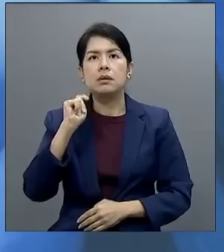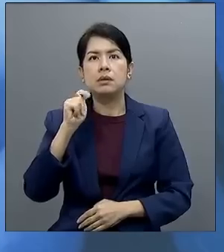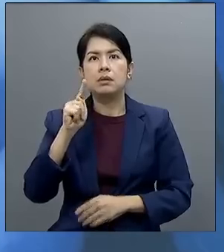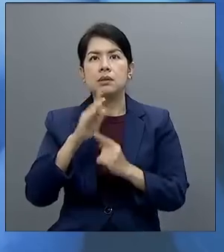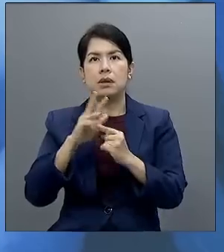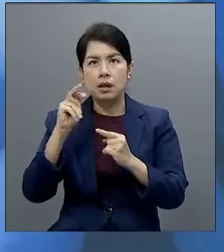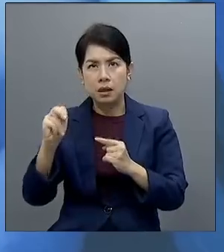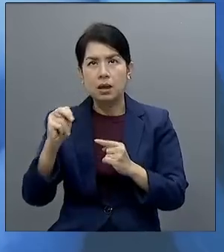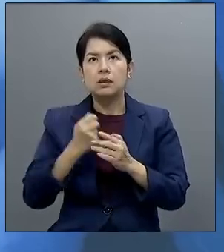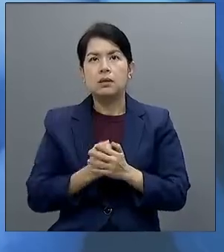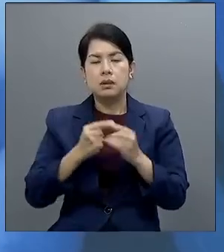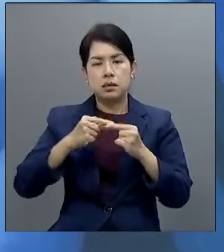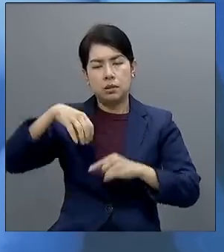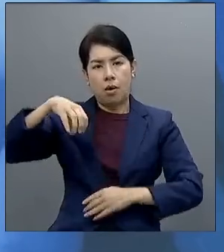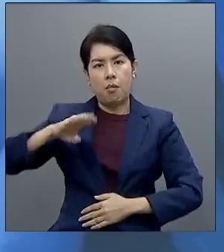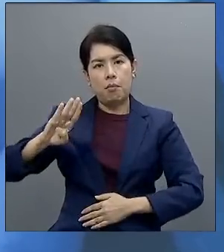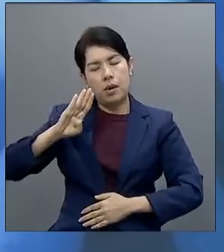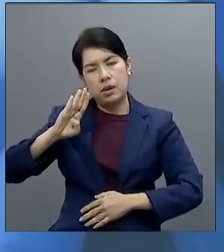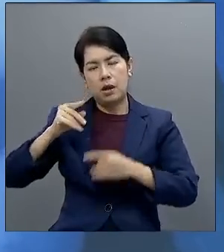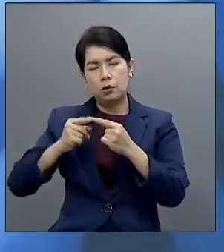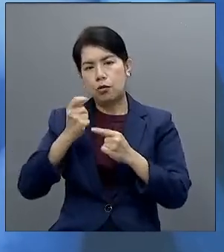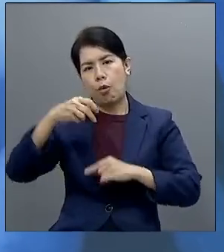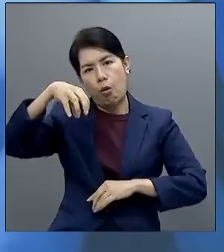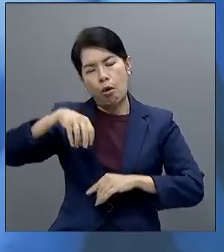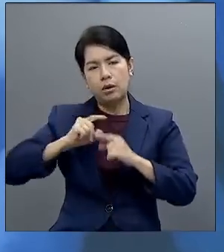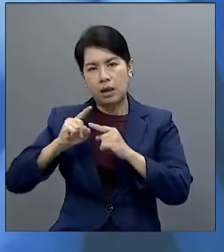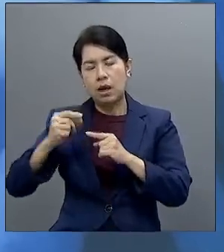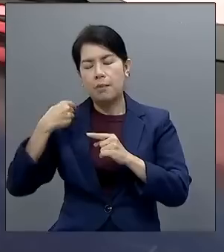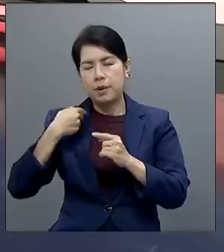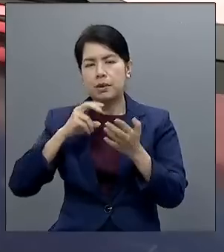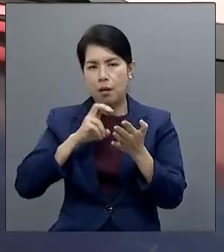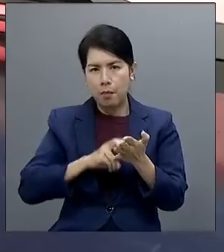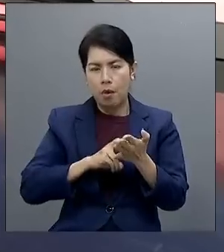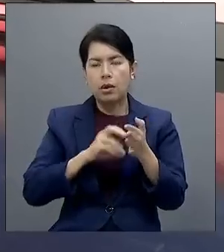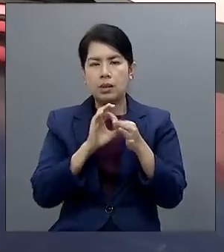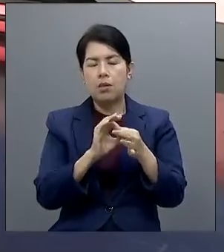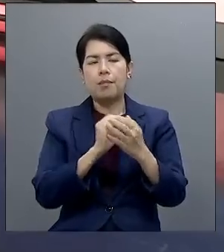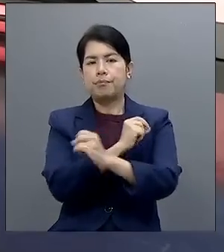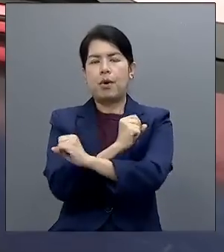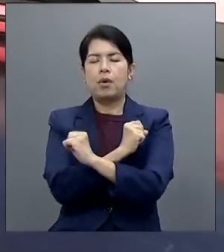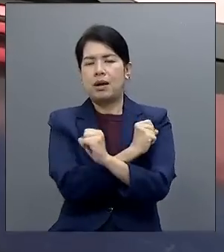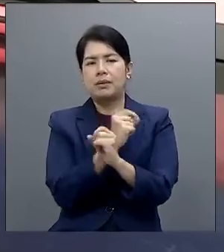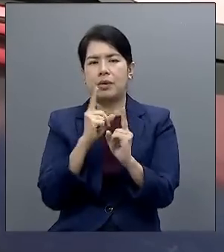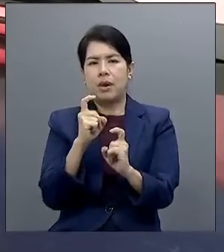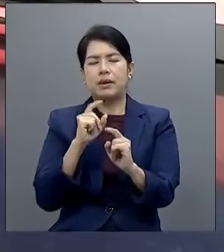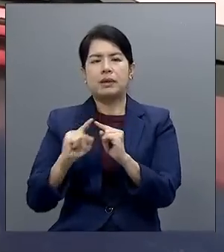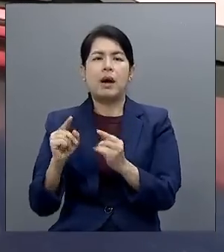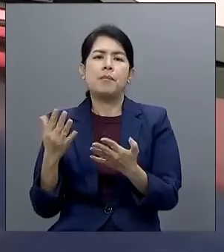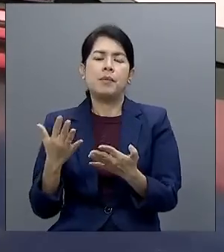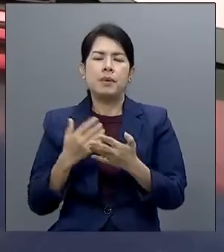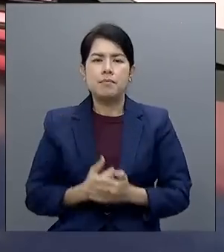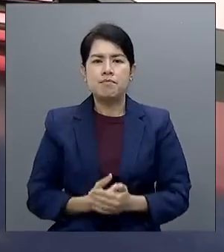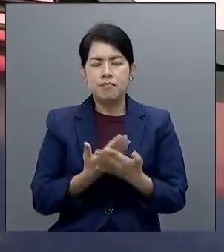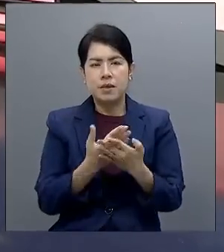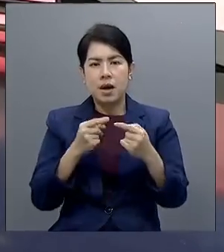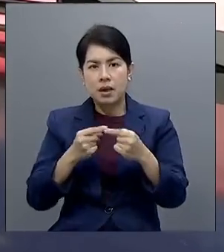กรอิสระใดเลยก่อนที่จะลงไปปฏิบัติภารกิจเรื่องของการท่องเที่ยวชมเรือนะคะแล้วก็จุดนี้เองค่ะเขาบอกว่าส่วนหนึ่งเนี่ย